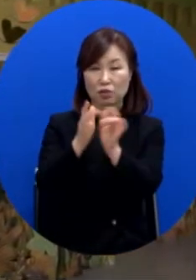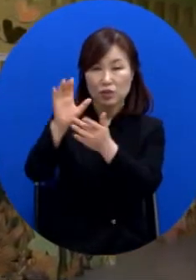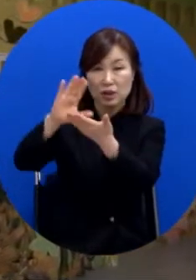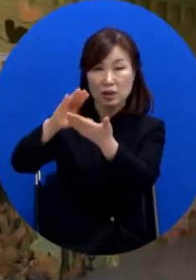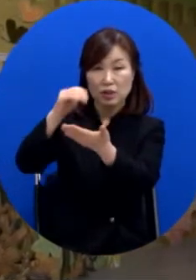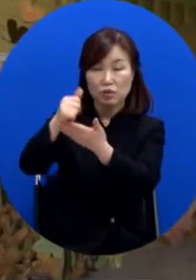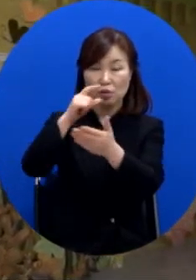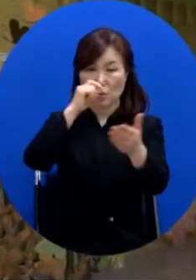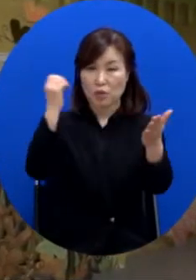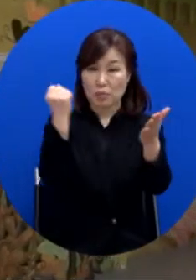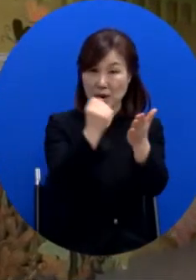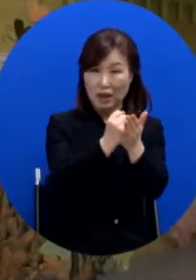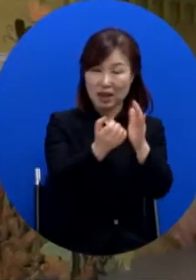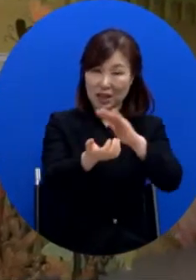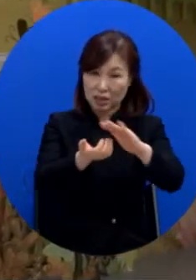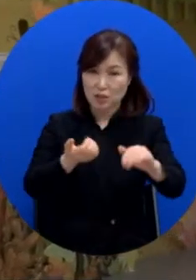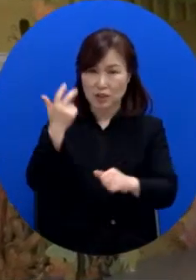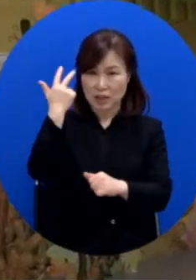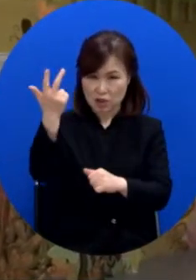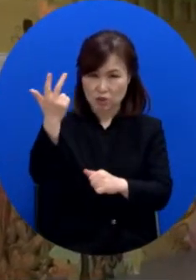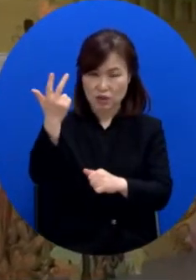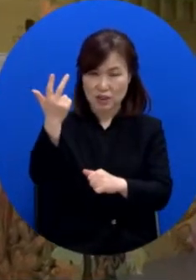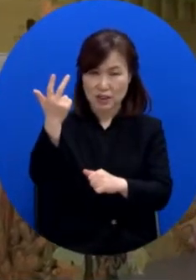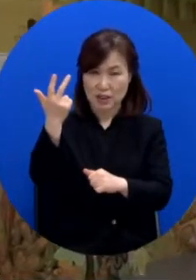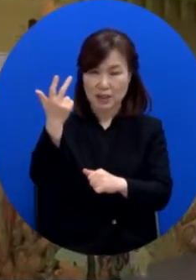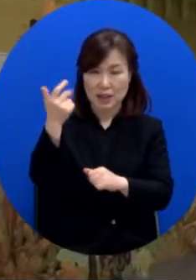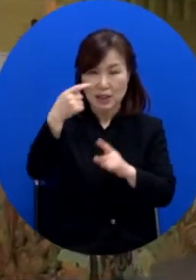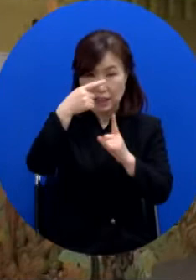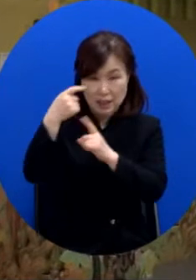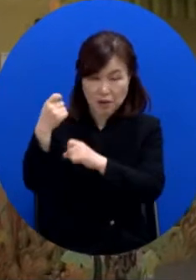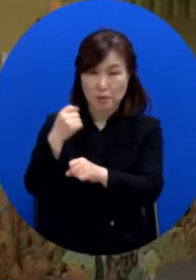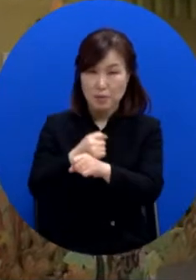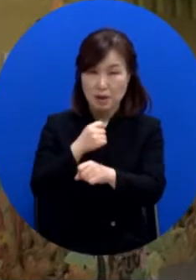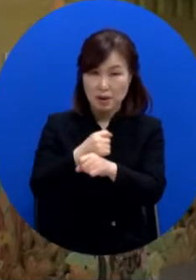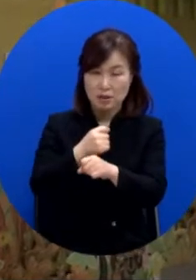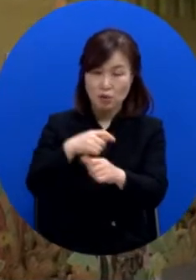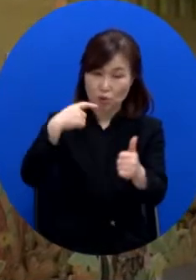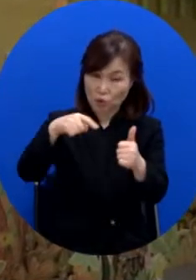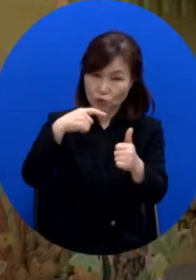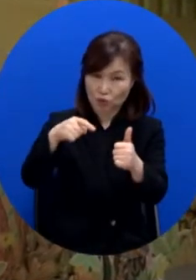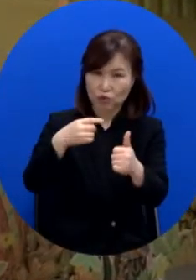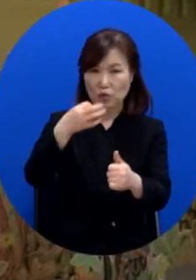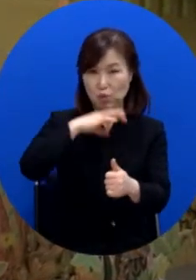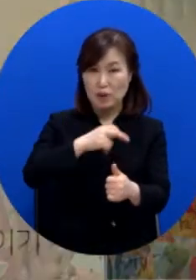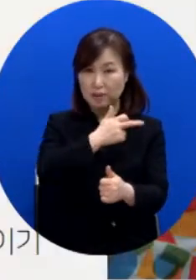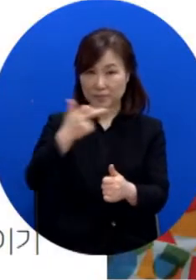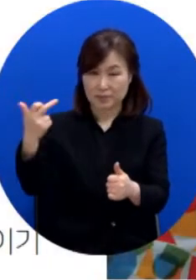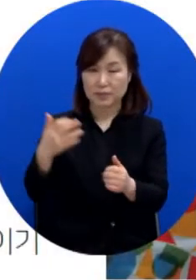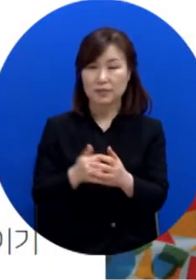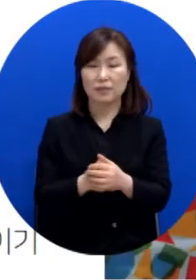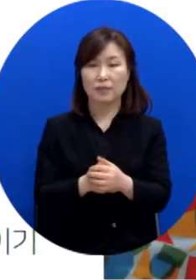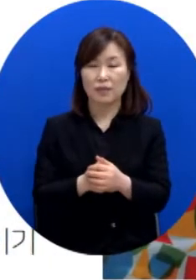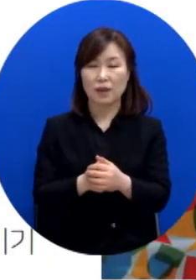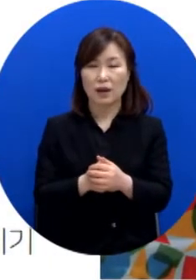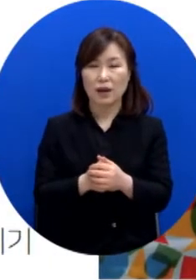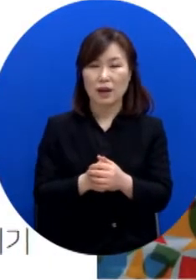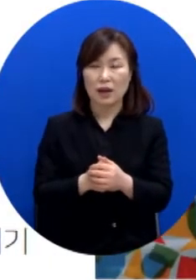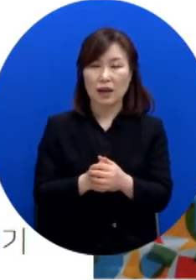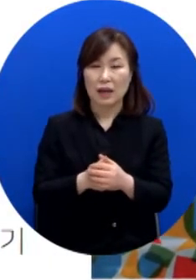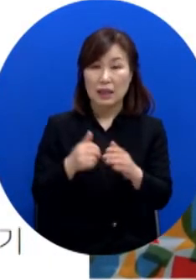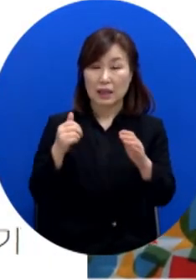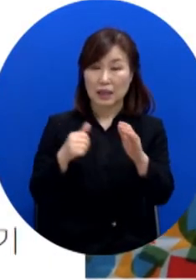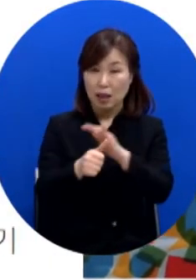바뀌기 직전에 일주일을 조명하고 있어 교육적인 가치가 클 것이라고 설명했습니다 교회 친구다 모헤어 은 2승 대표 낸